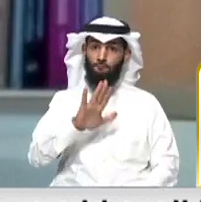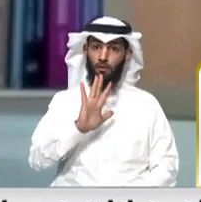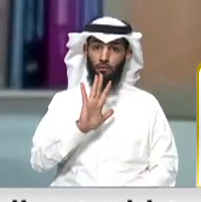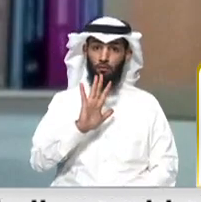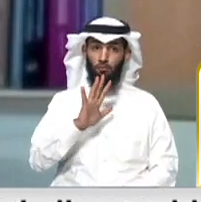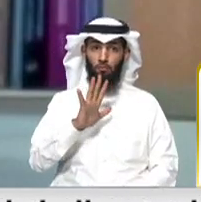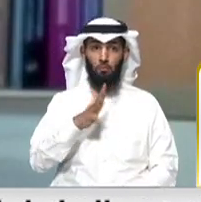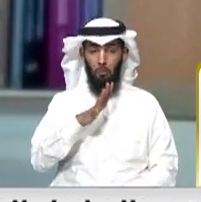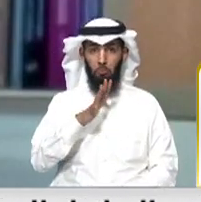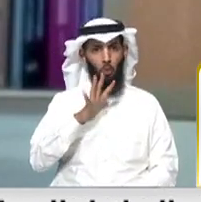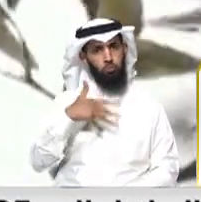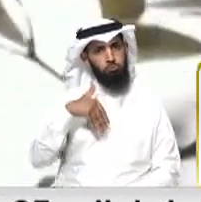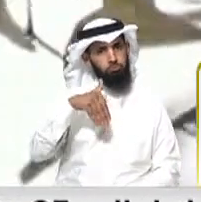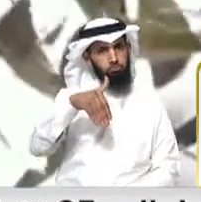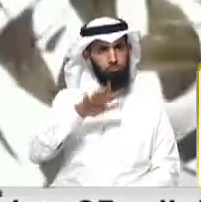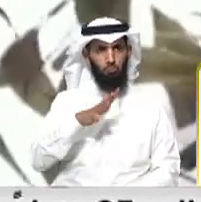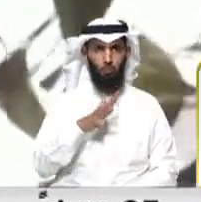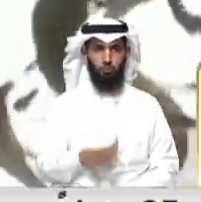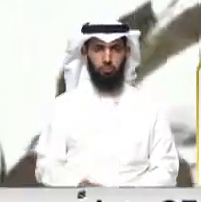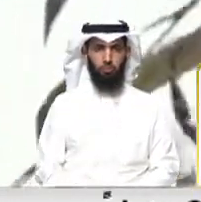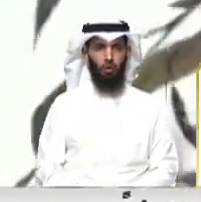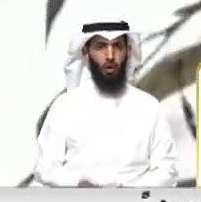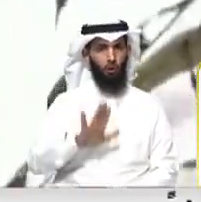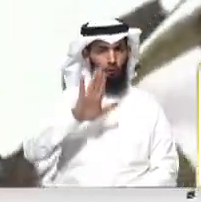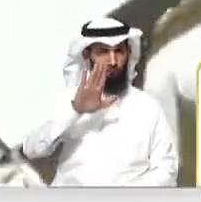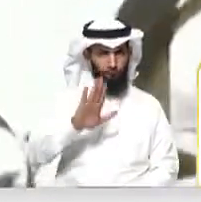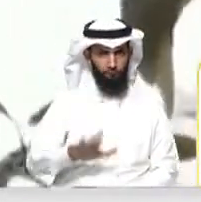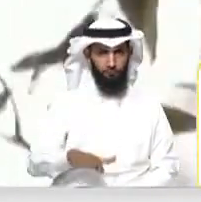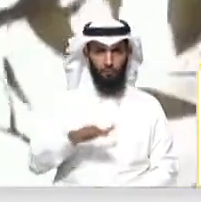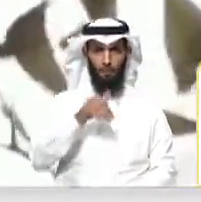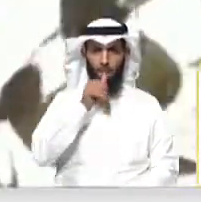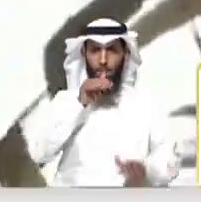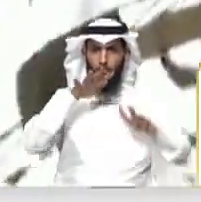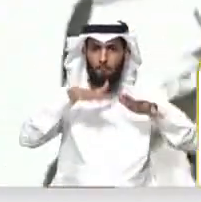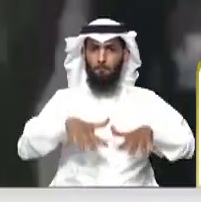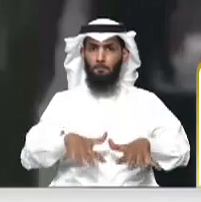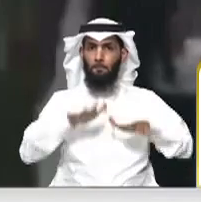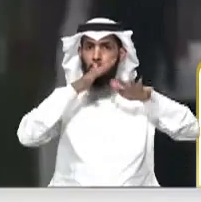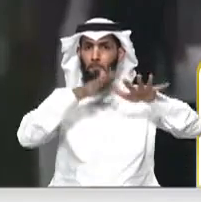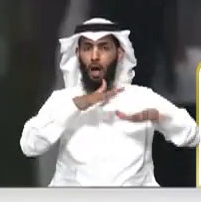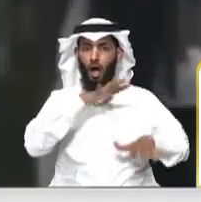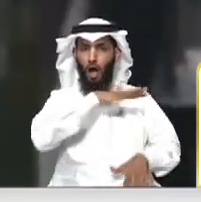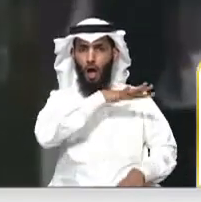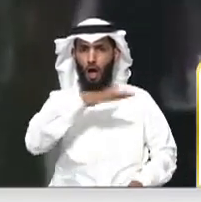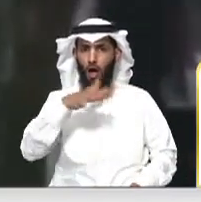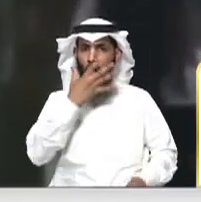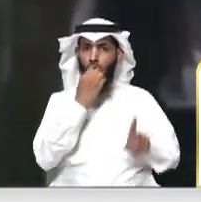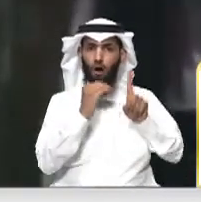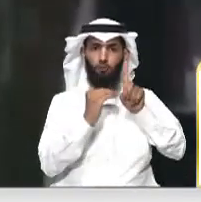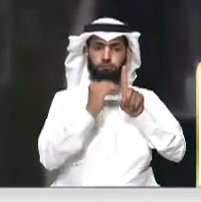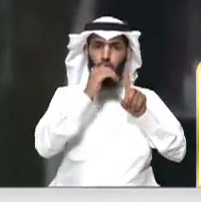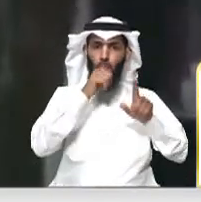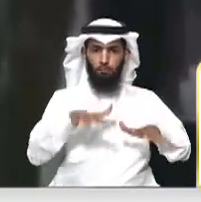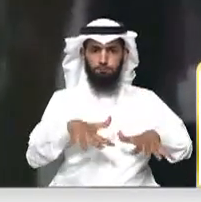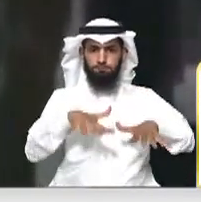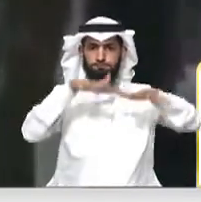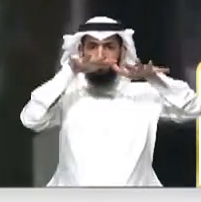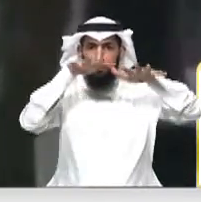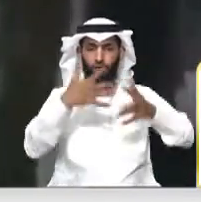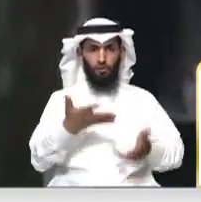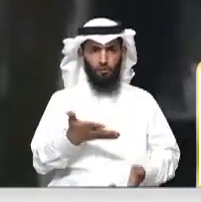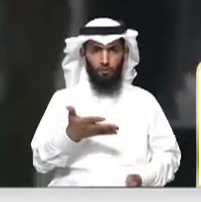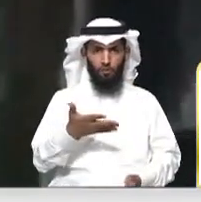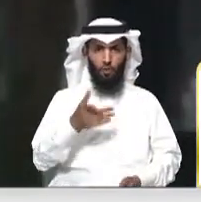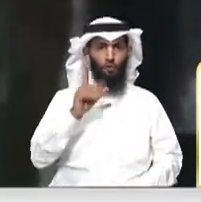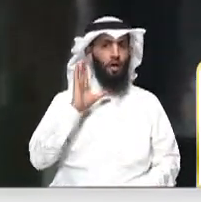تحول محتمله ارتفاع درجه حراره المحيطات يهدد الحياه البحريه ويؤدي الى زياده الرطوبه في